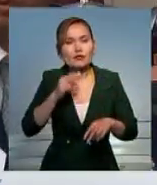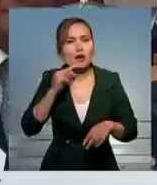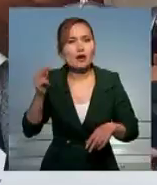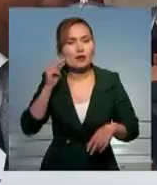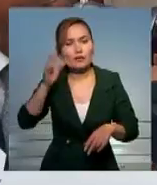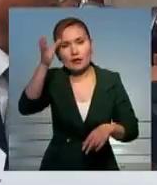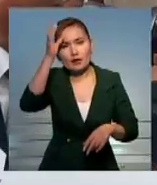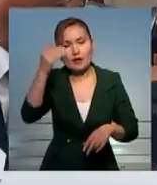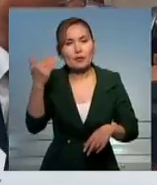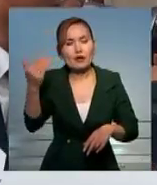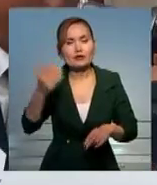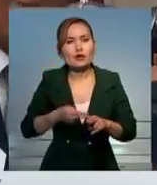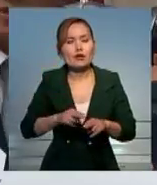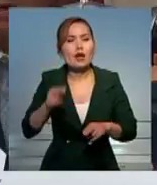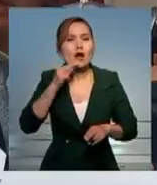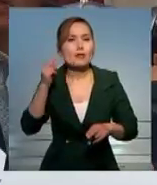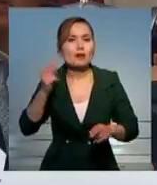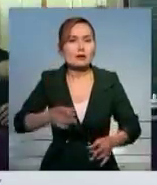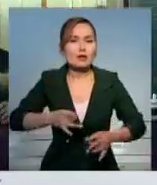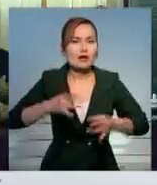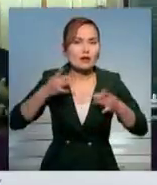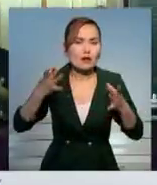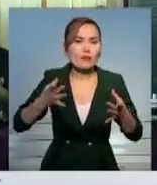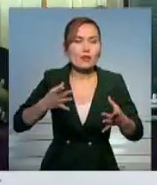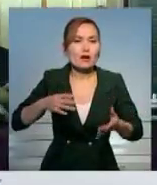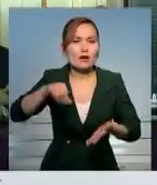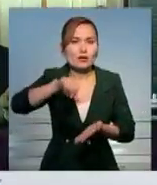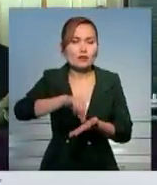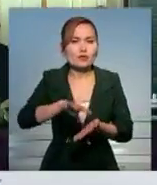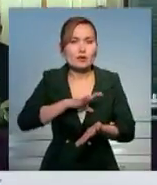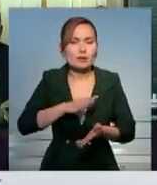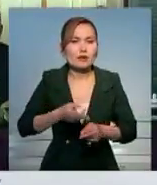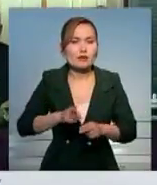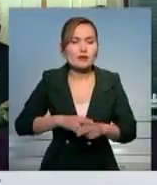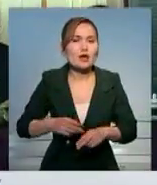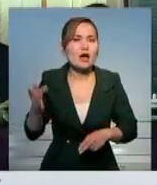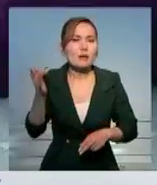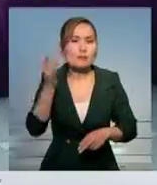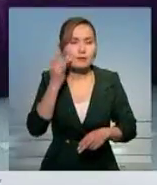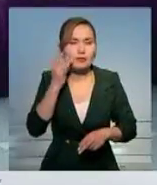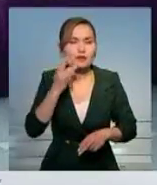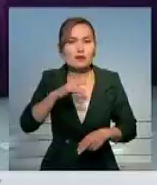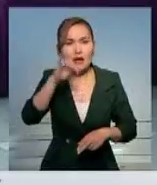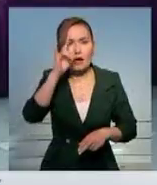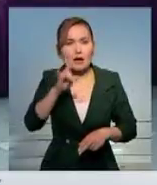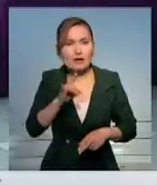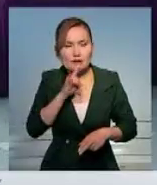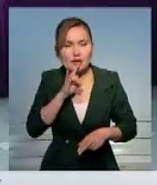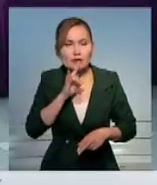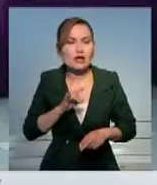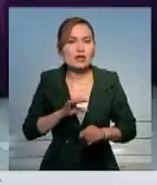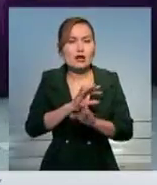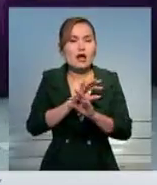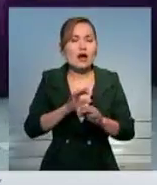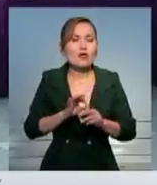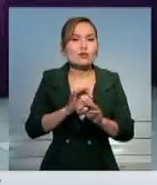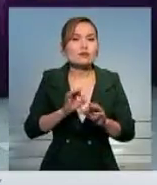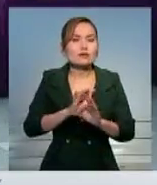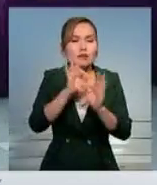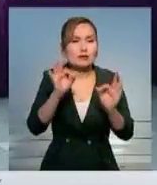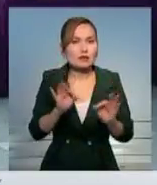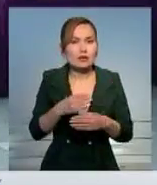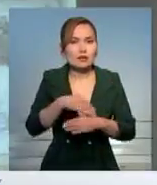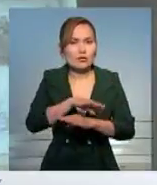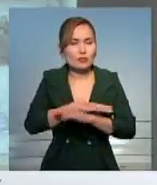Чунсян Бейжіңдегі шараны бір ауыз сөзбен қорытындылады. Мен өлмеймін, менікі де өлмейді деп Мағжан айтып кеткендей, ақынның